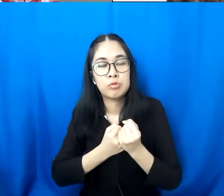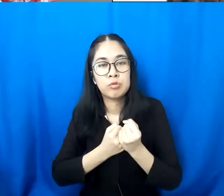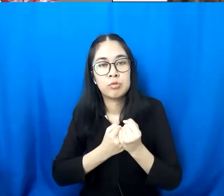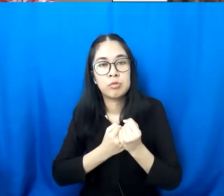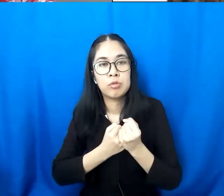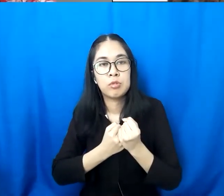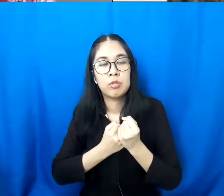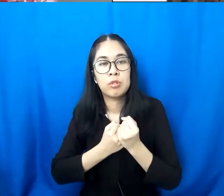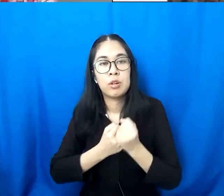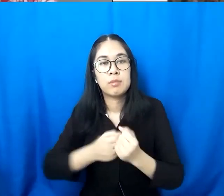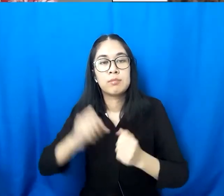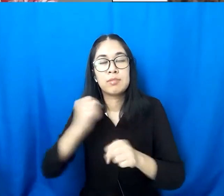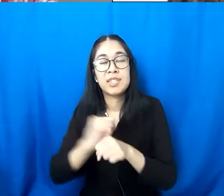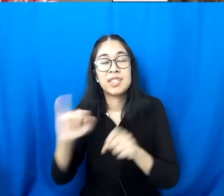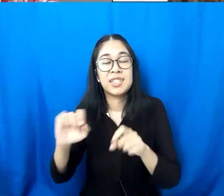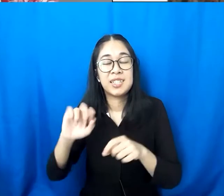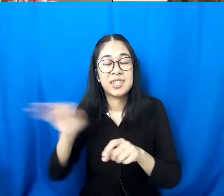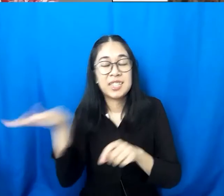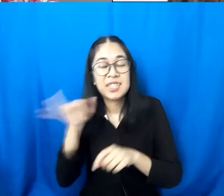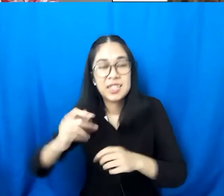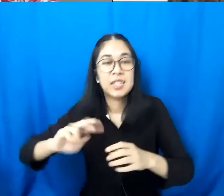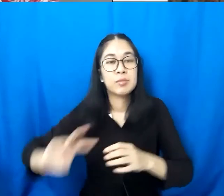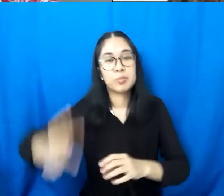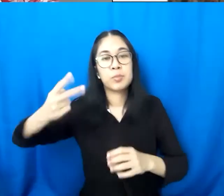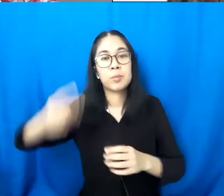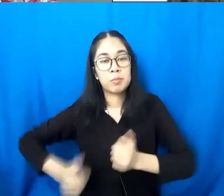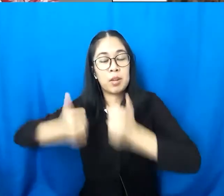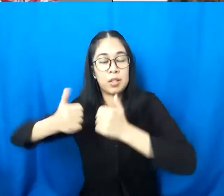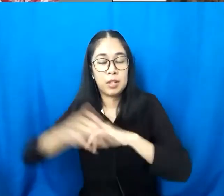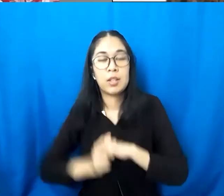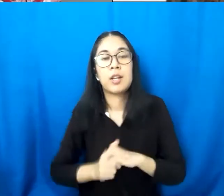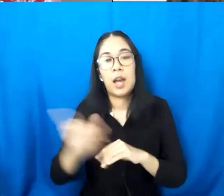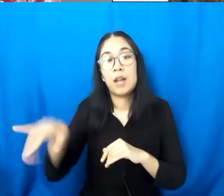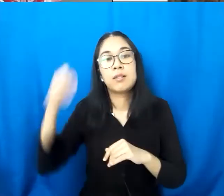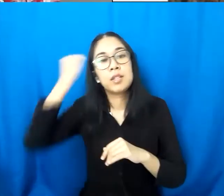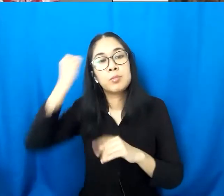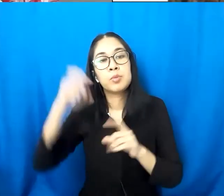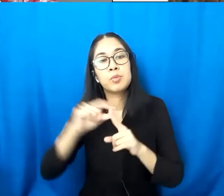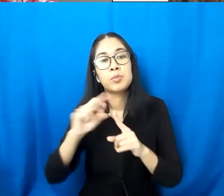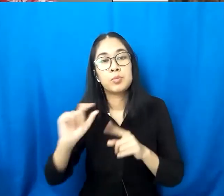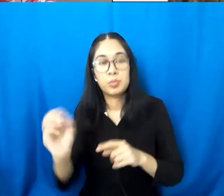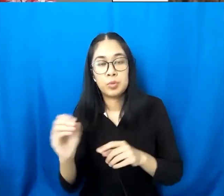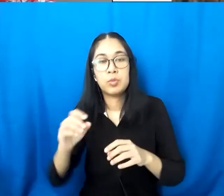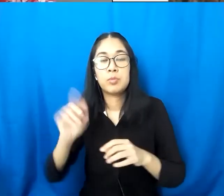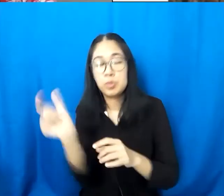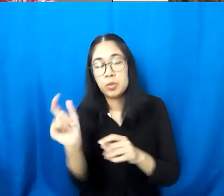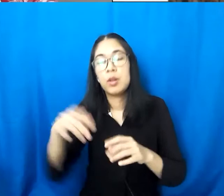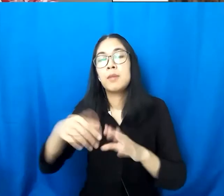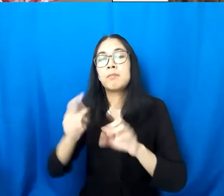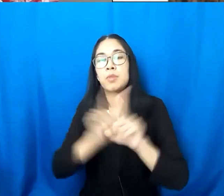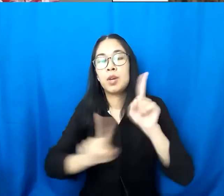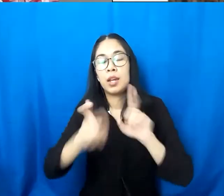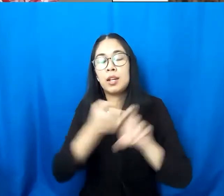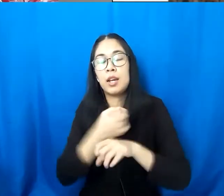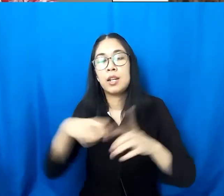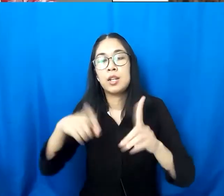perbaikan gizi di Indonesia. Nah, sekarang Ibu Pru selaku perwakilan dari Australian Embassy. Karena kita